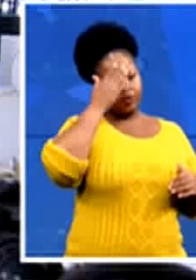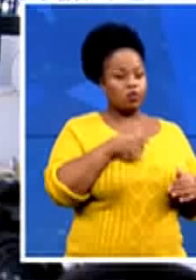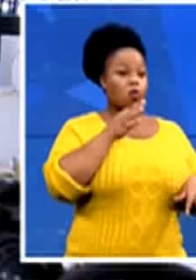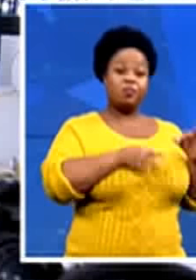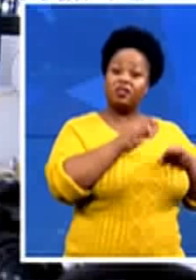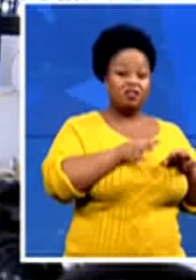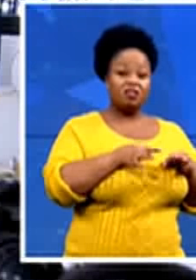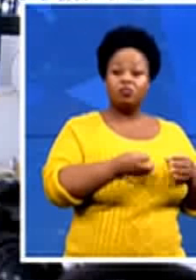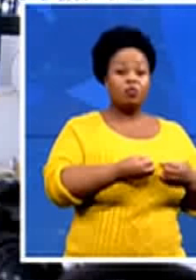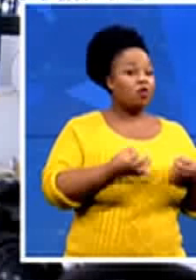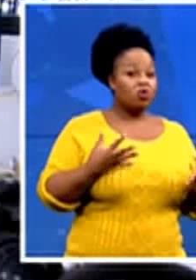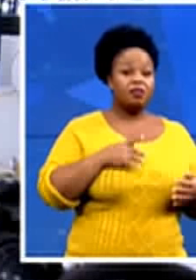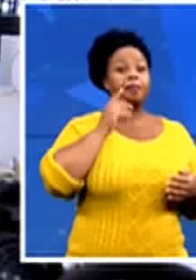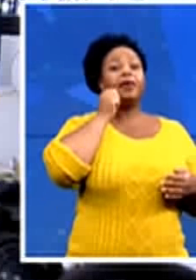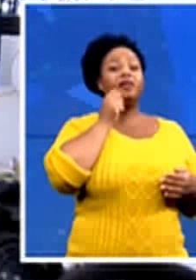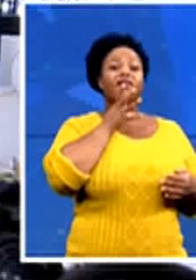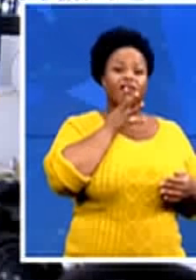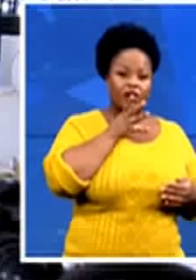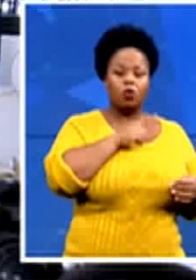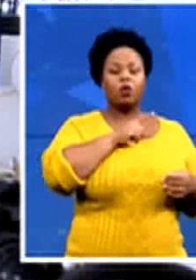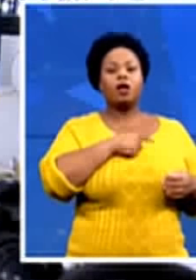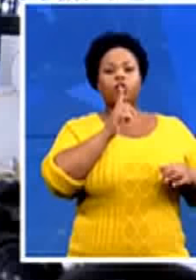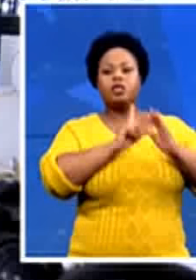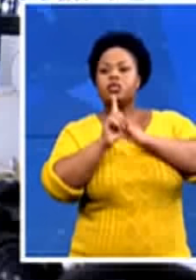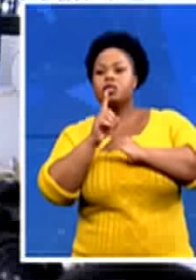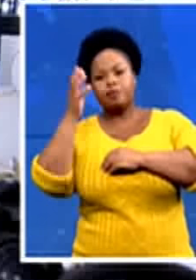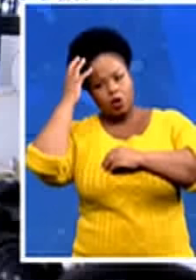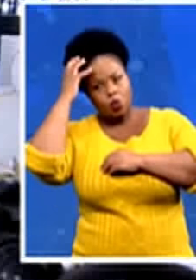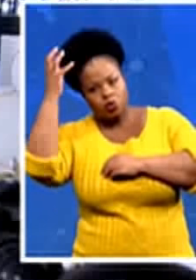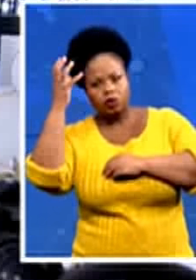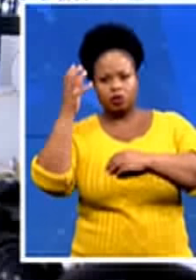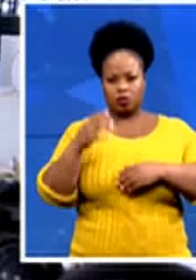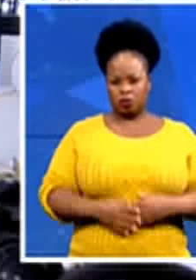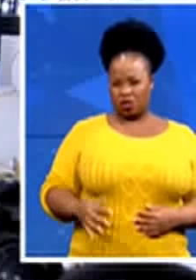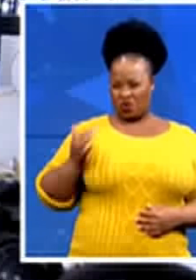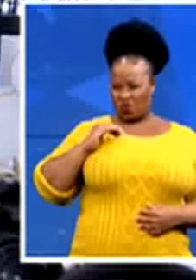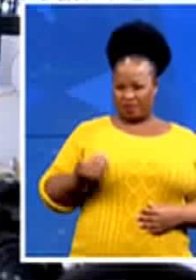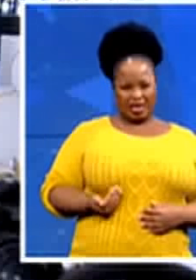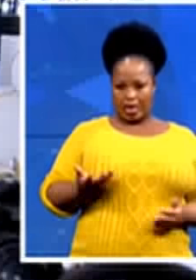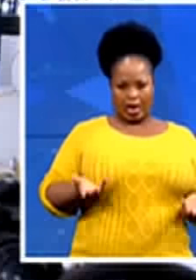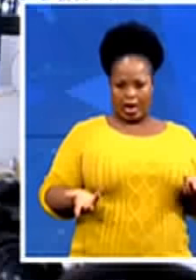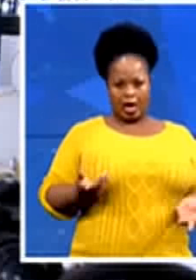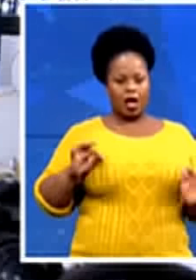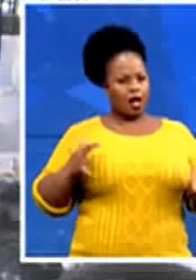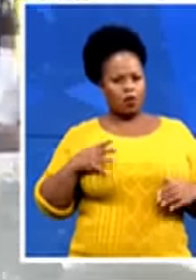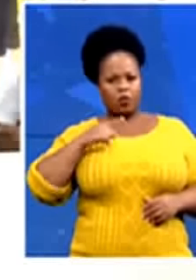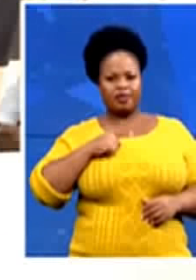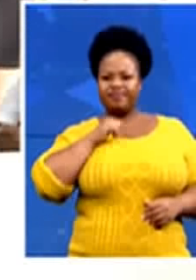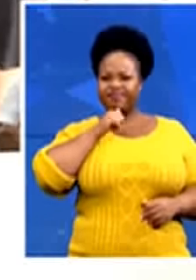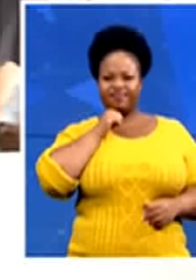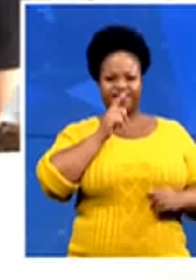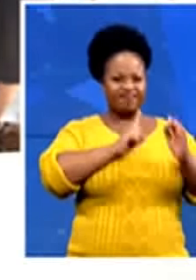makufanele ahambe ayokhuluma namakhosi nakhona wawumuntu osifazane owayekwazi ukuthi noma kuphi la athunyelwe khona akwazi ukuthi